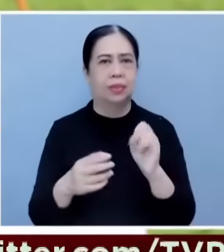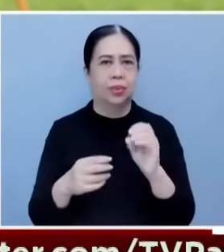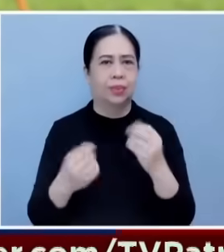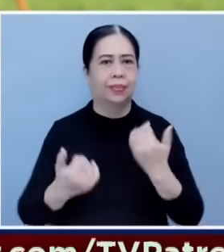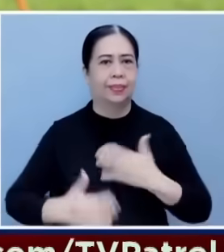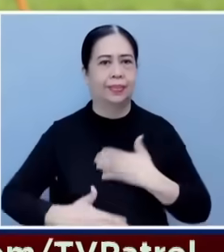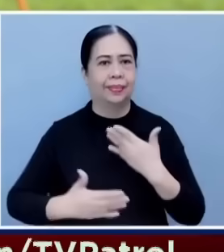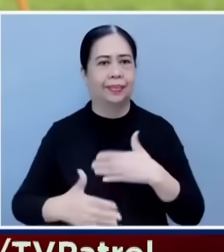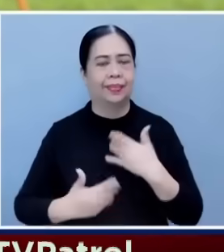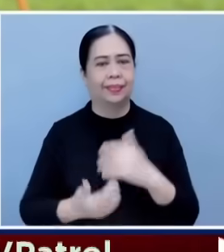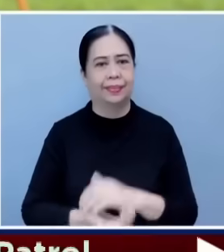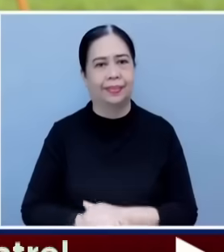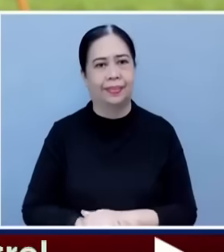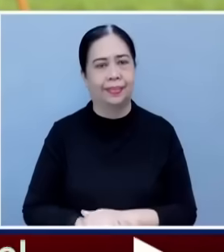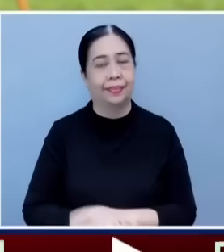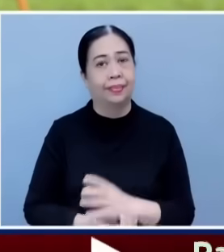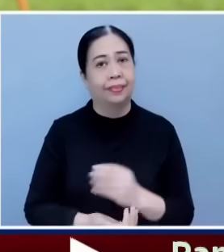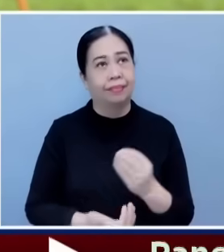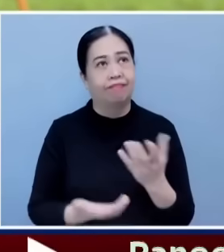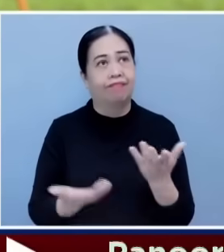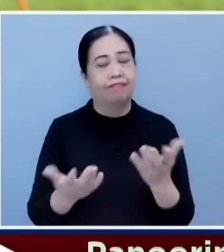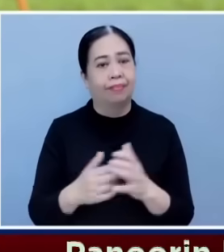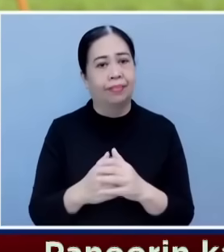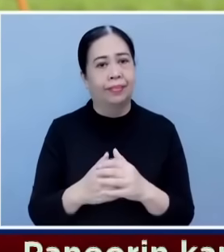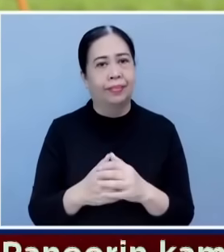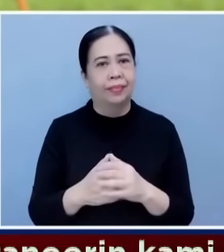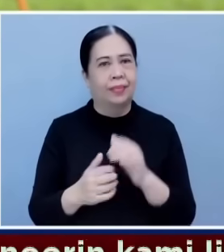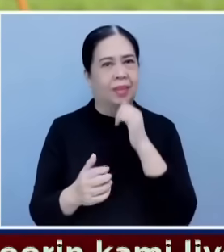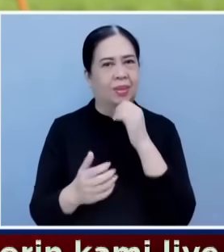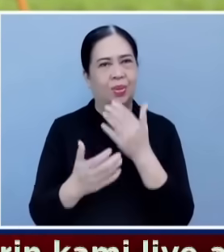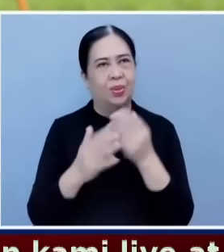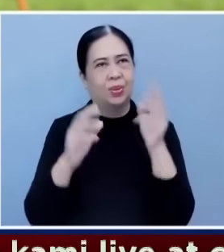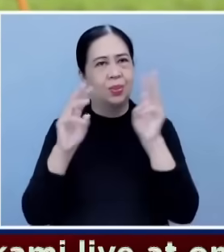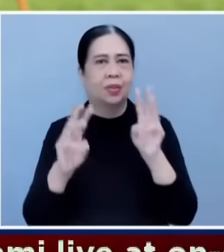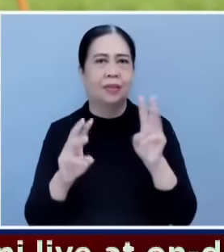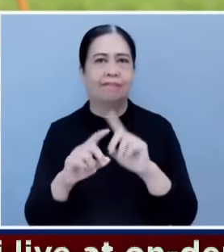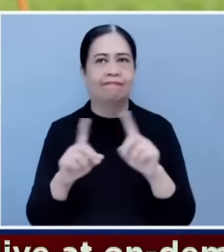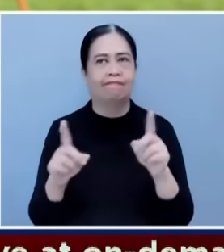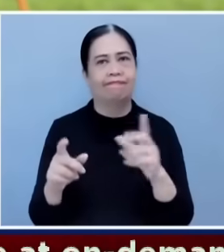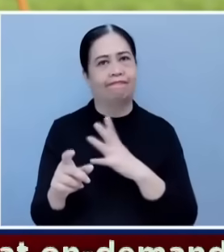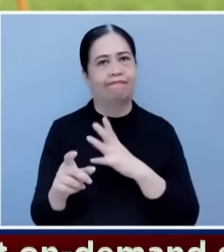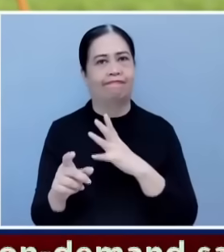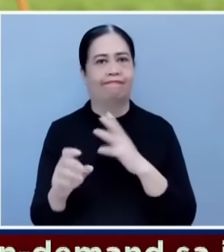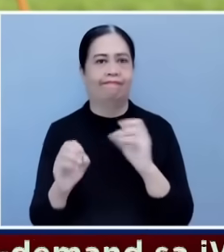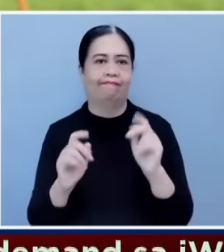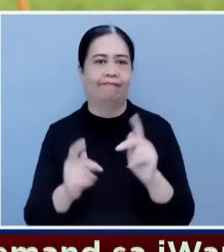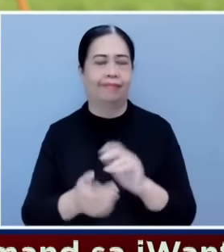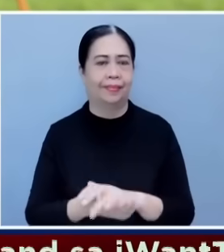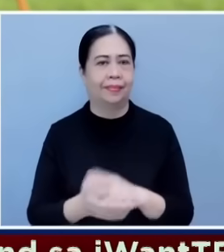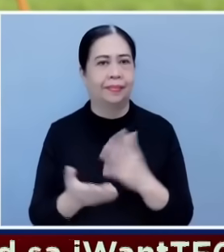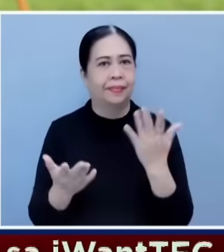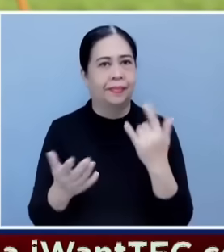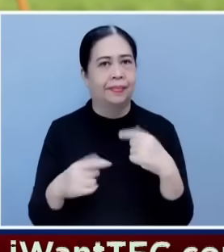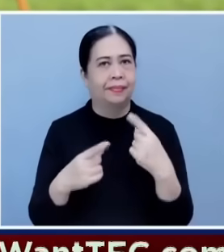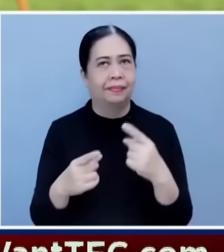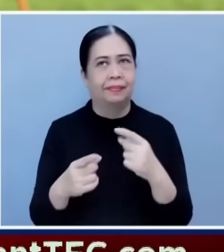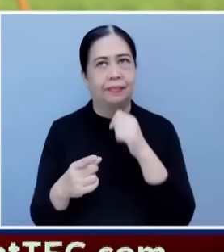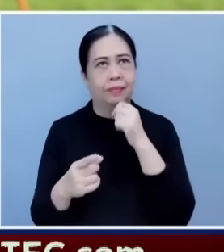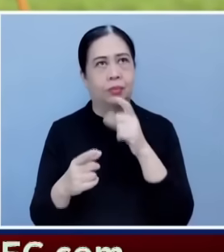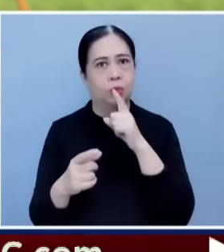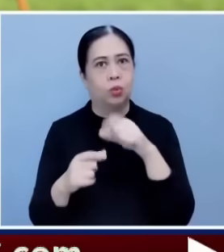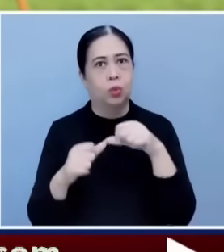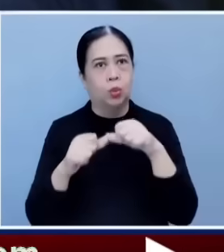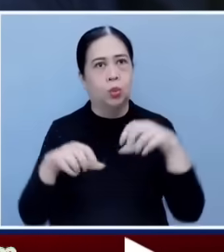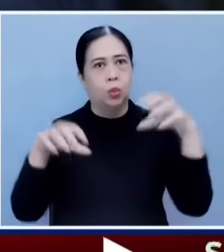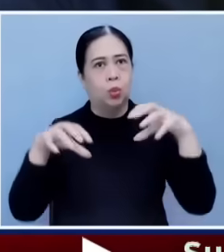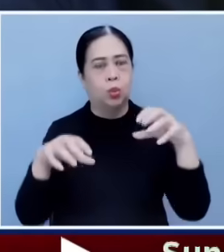naman. And yun lang, medyo hindi maganda yung panahon, pero mas okay naman siya. Since hindi naman siya yung tuloy-tuloy tsaka